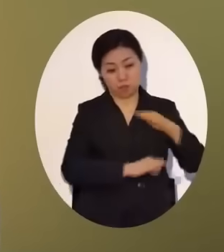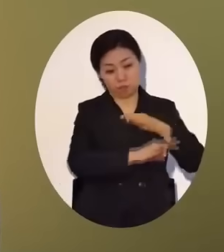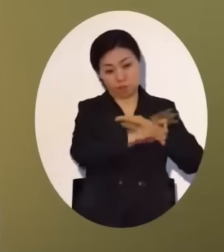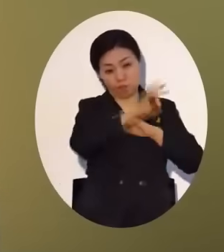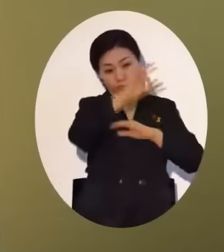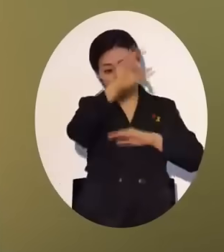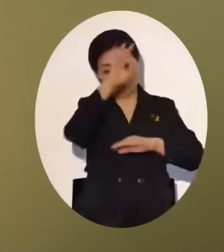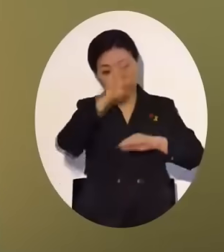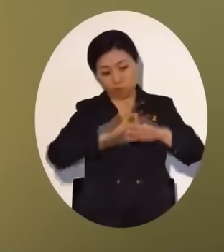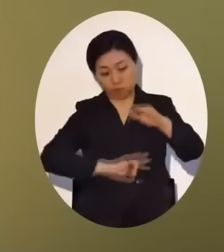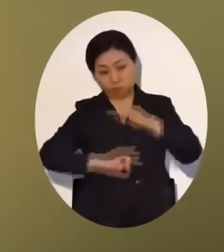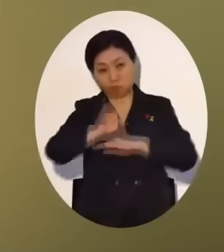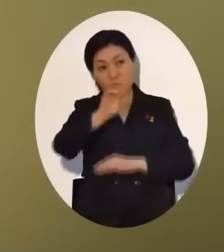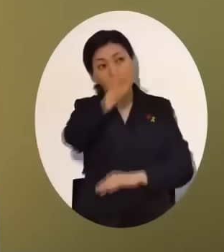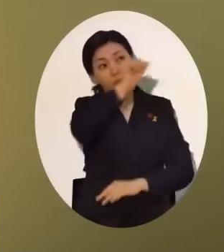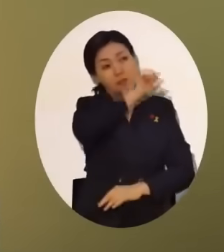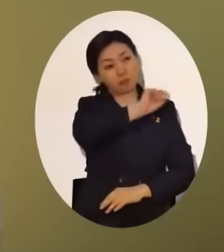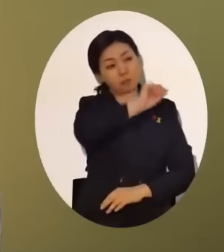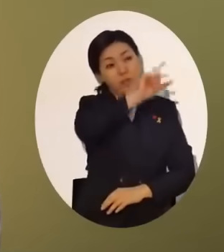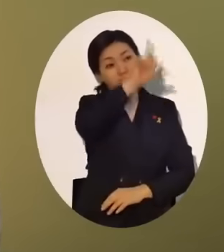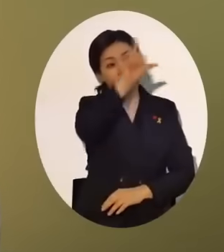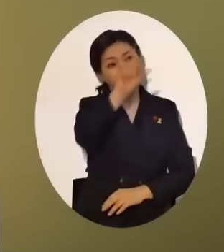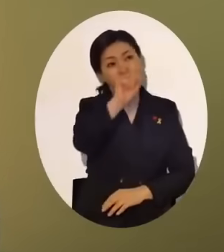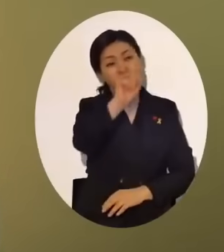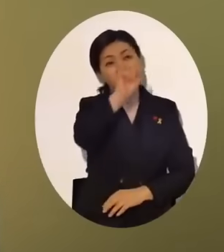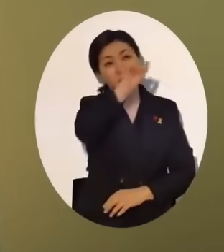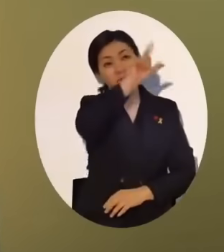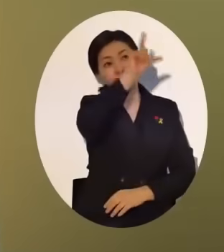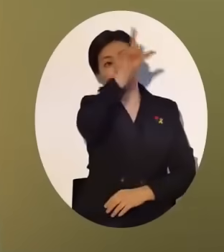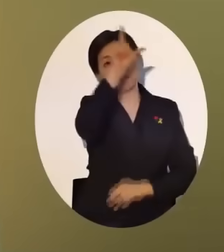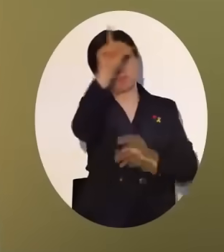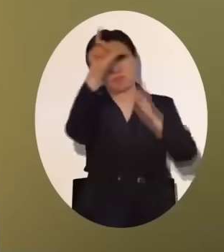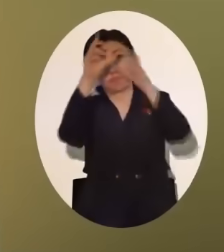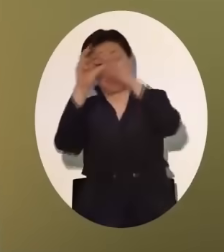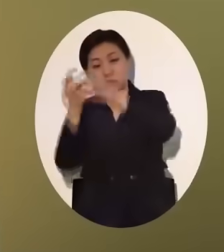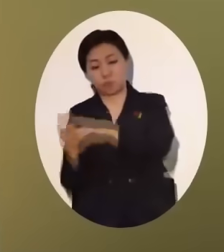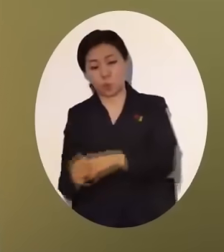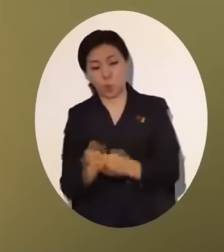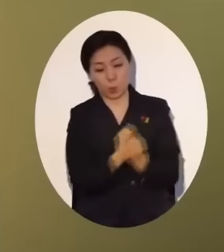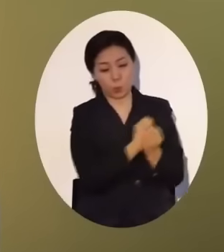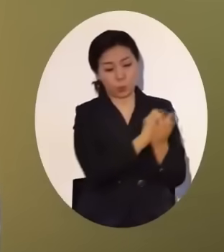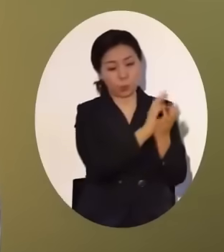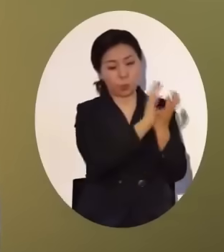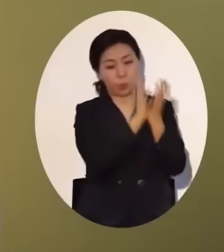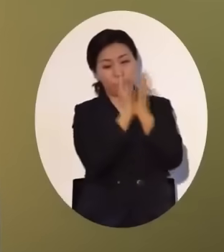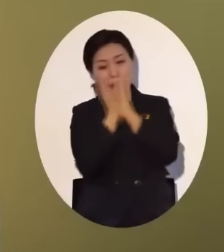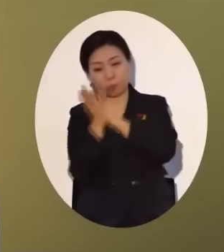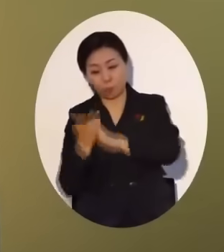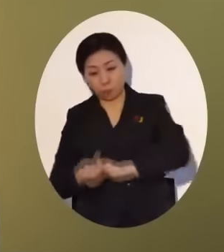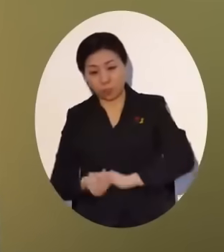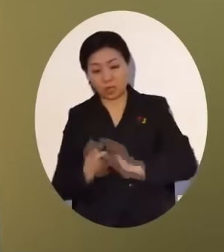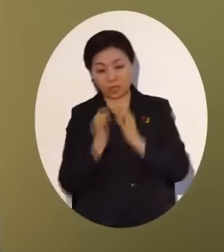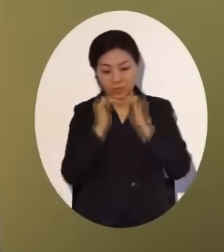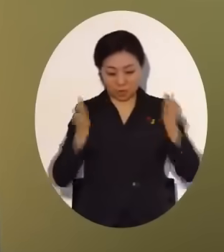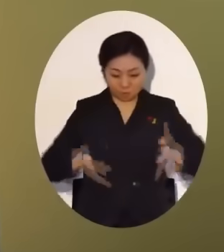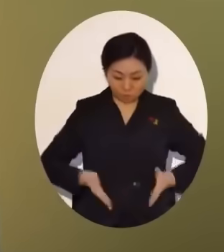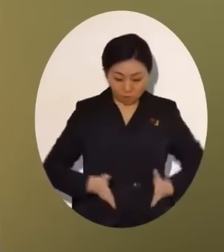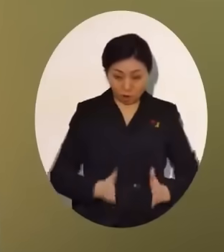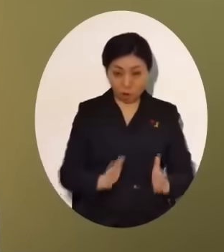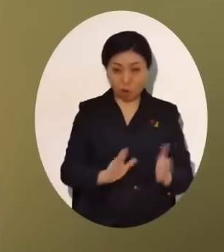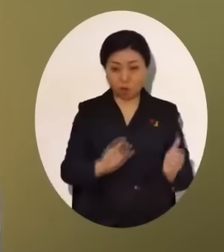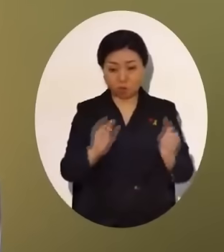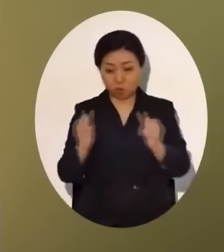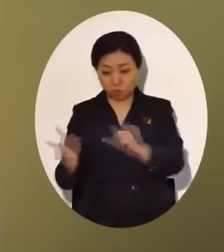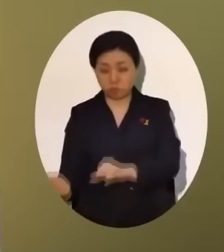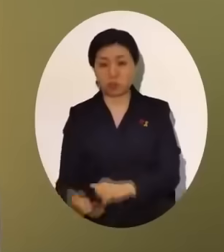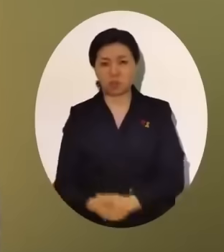달이 차면 달이 지는 거고 잎이 피면 꽃이 피면 지는 거고 사람 태어나면 죽는 거고 근데 그걸